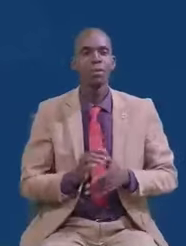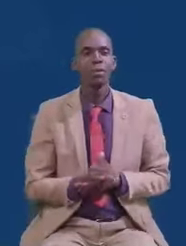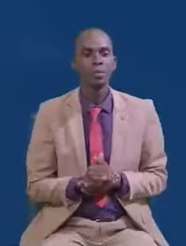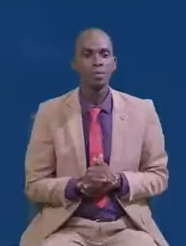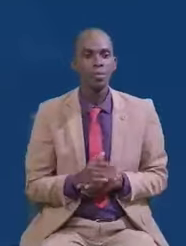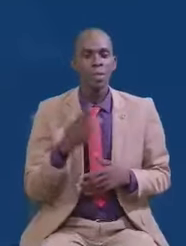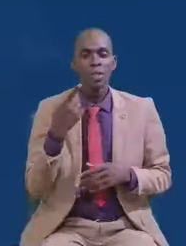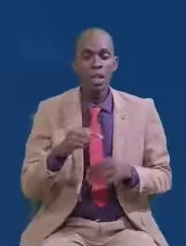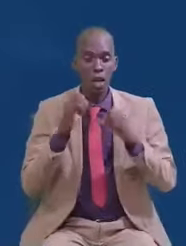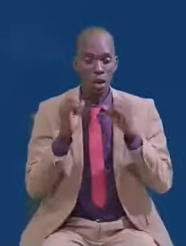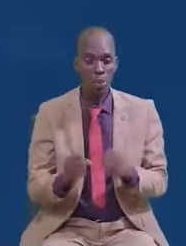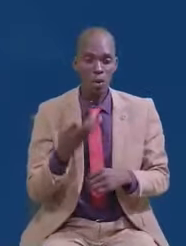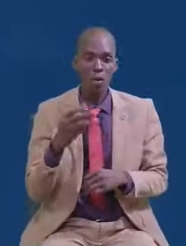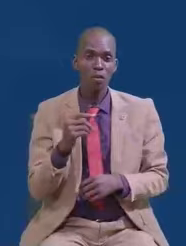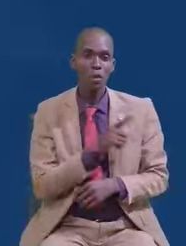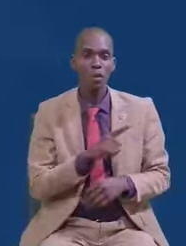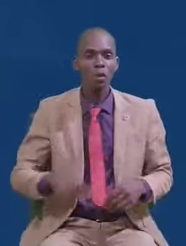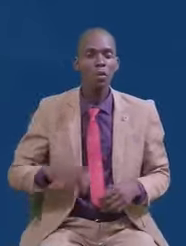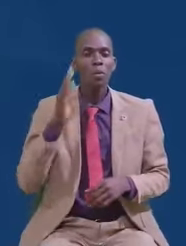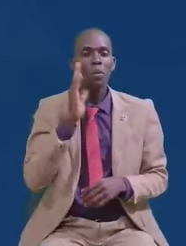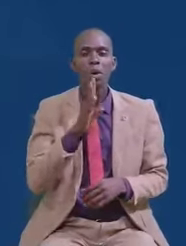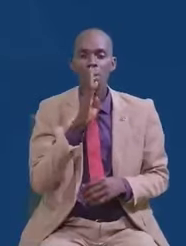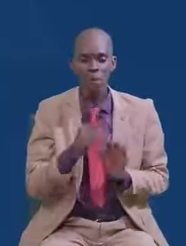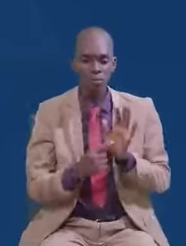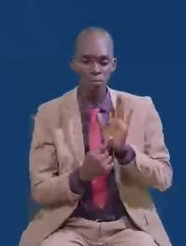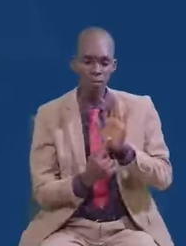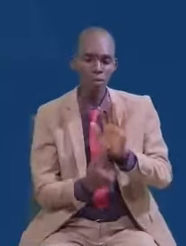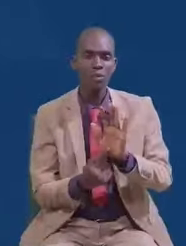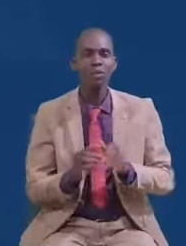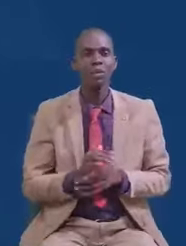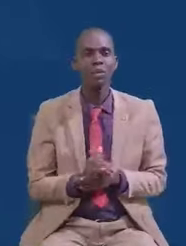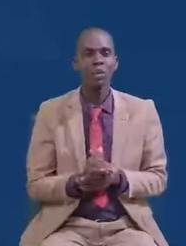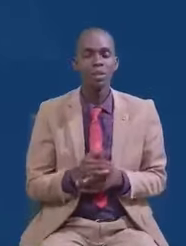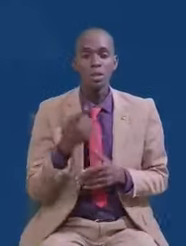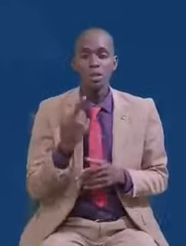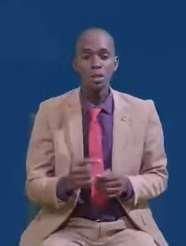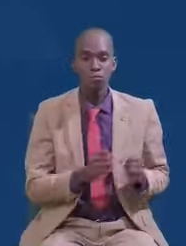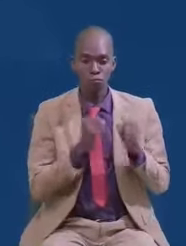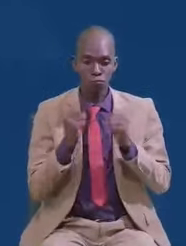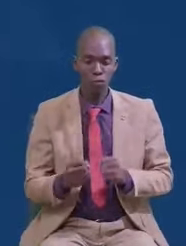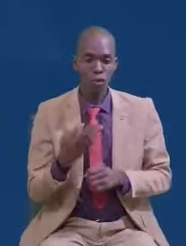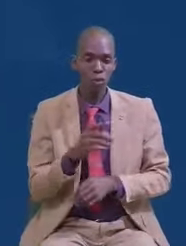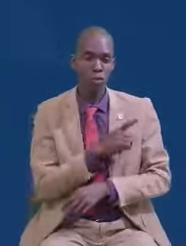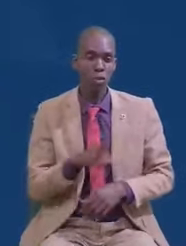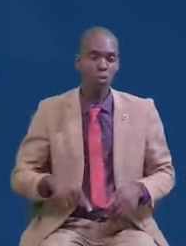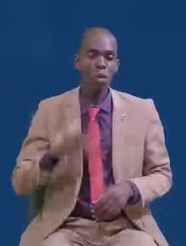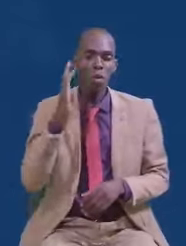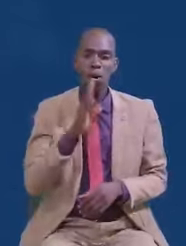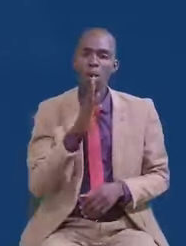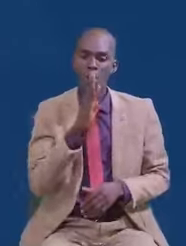La puissance du Seigneur leur sera révélée. La force du Seigneur leur sera